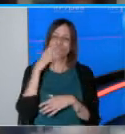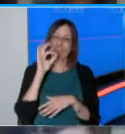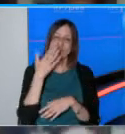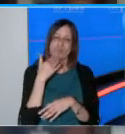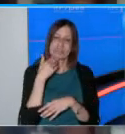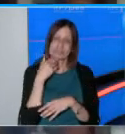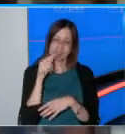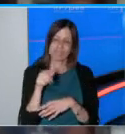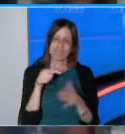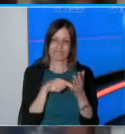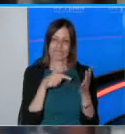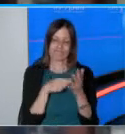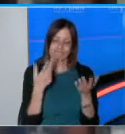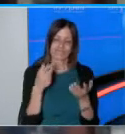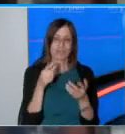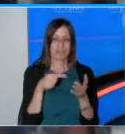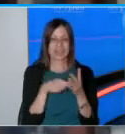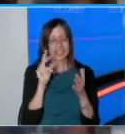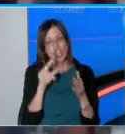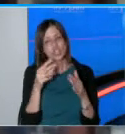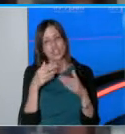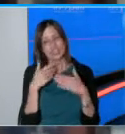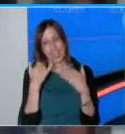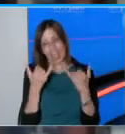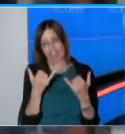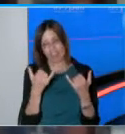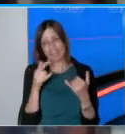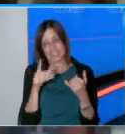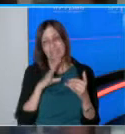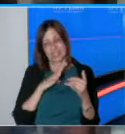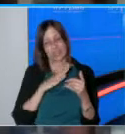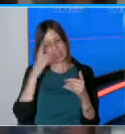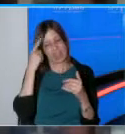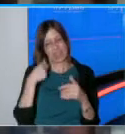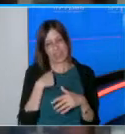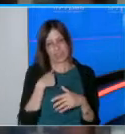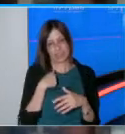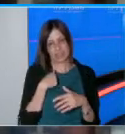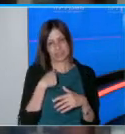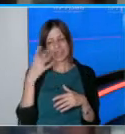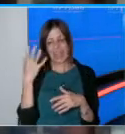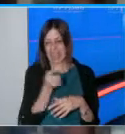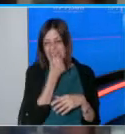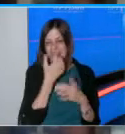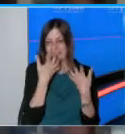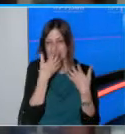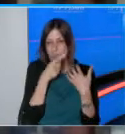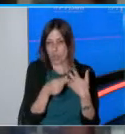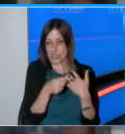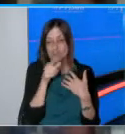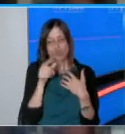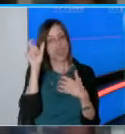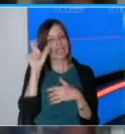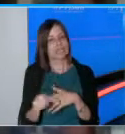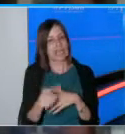זה המסגור. ולכן יש איזושהי נתינה עכשיו, וזה מסוכן לדעתי, לקחת את הסיפור הזה שהוא